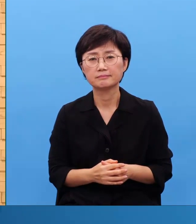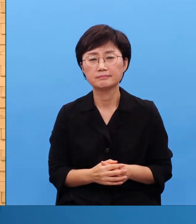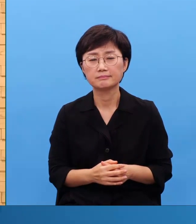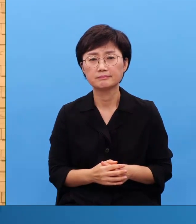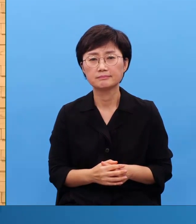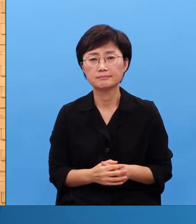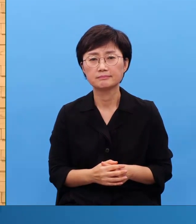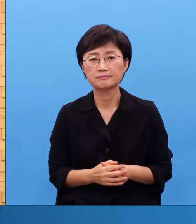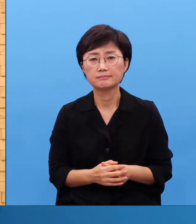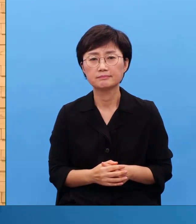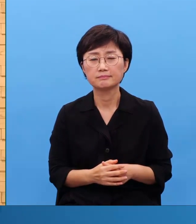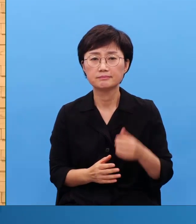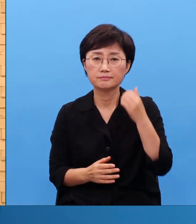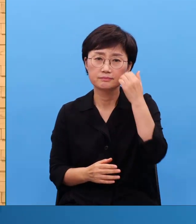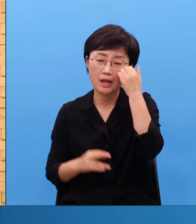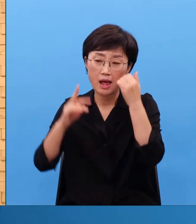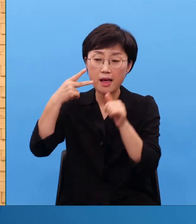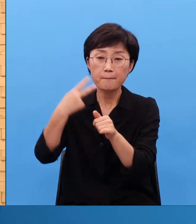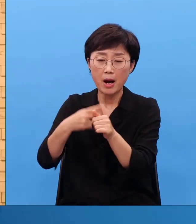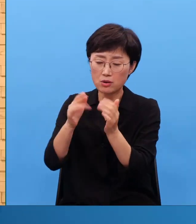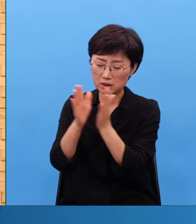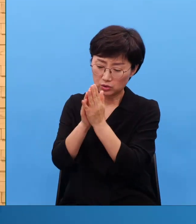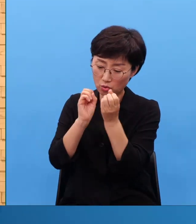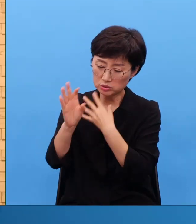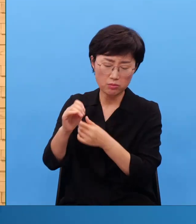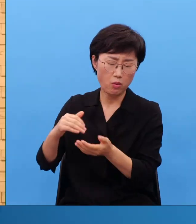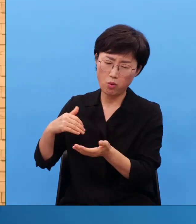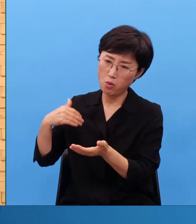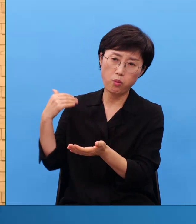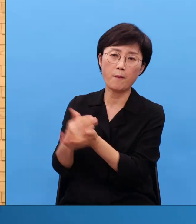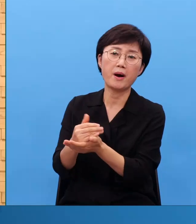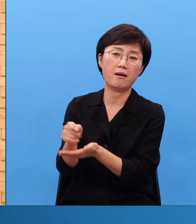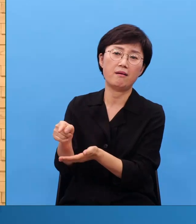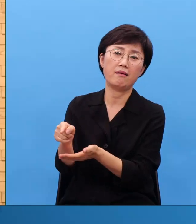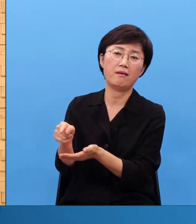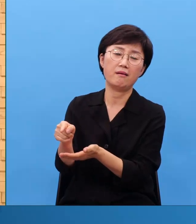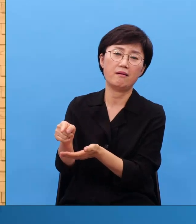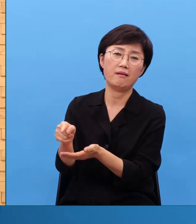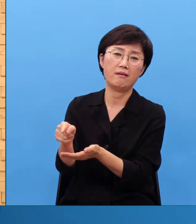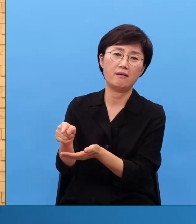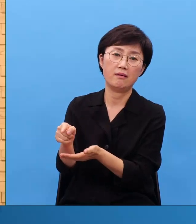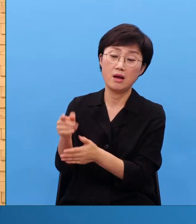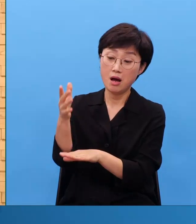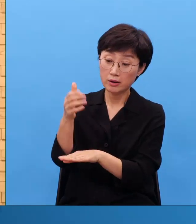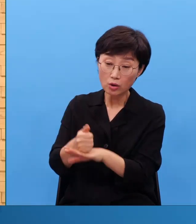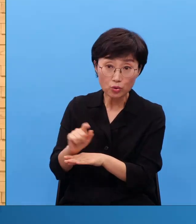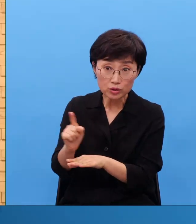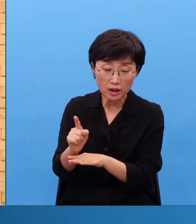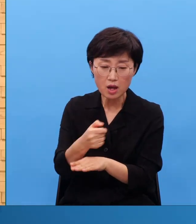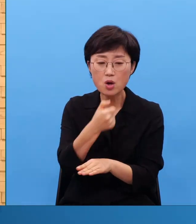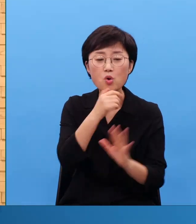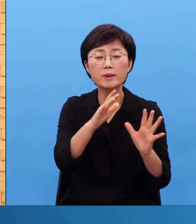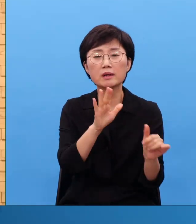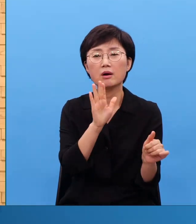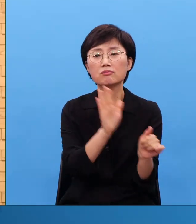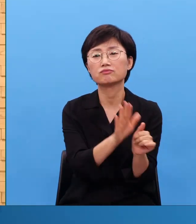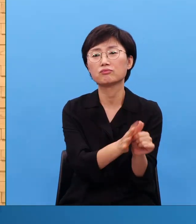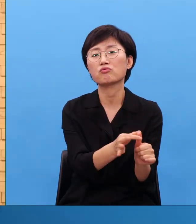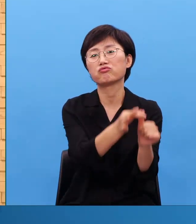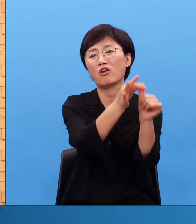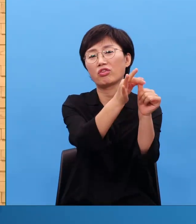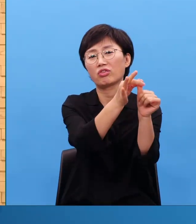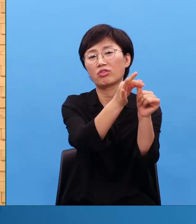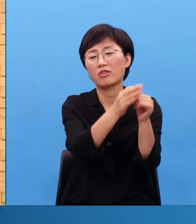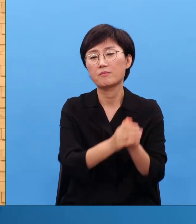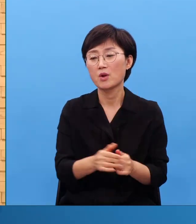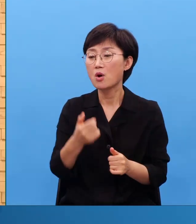of God. 어느 정도 응답을 주셨는데 And how much answers did he receive? 로마를 살리는 응답. He received the answer to save Rome. 그렇죠. Isn't that so?